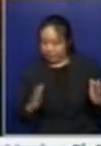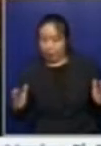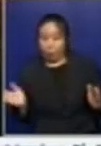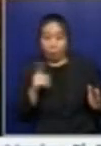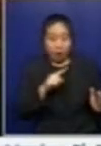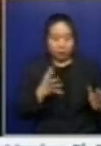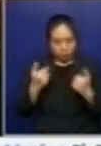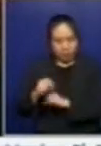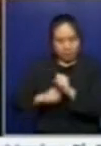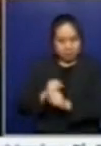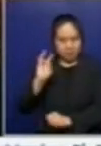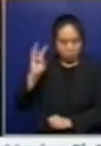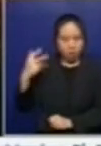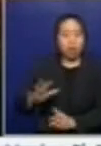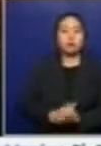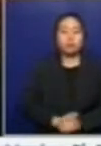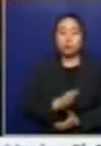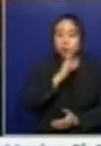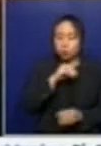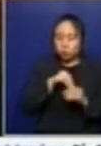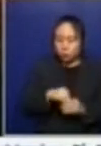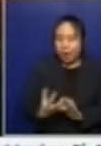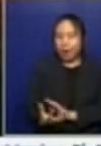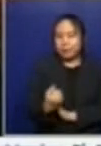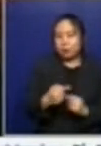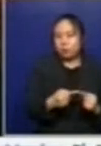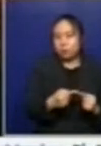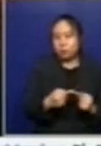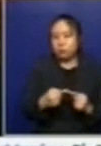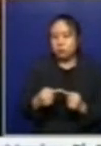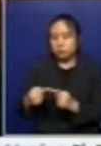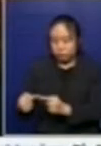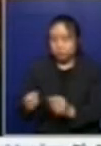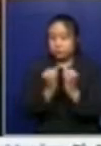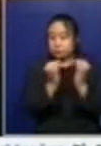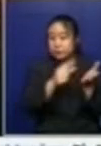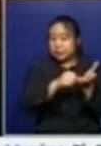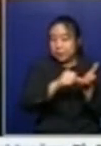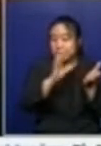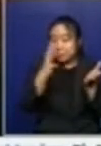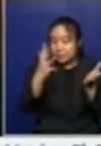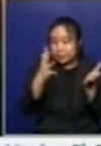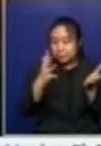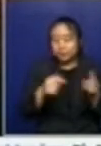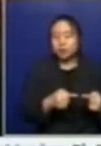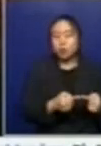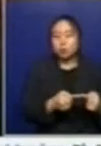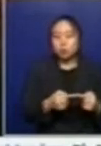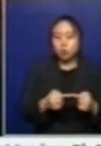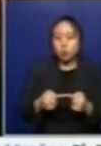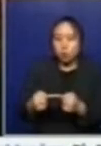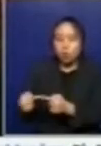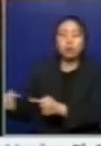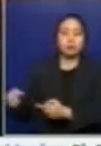วนะครับนะถ้าอยู่สืบทอดอำนาจต่อไปโดยไม่แก้ไขรัฐธรรมนูญนะครับมันก็จะอยู่ยาวน